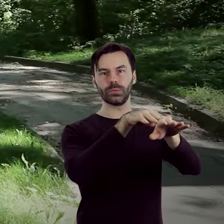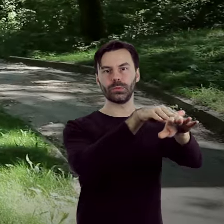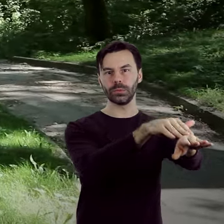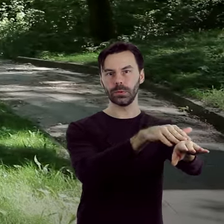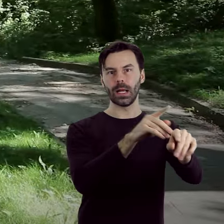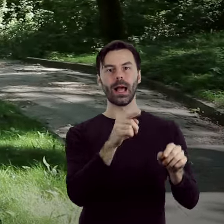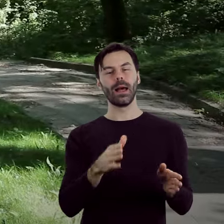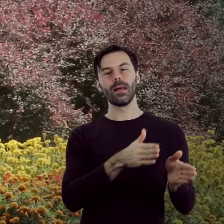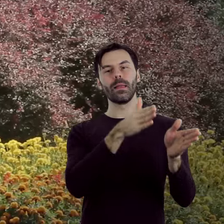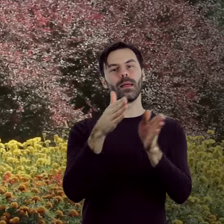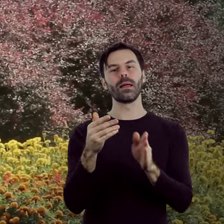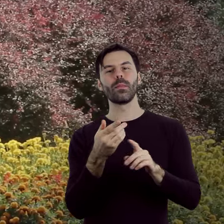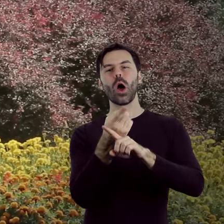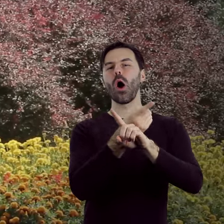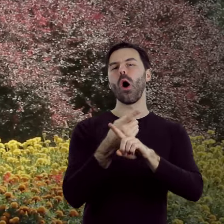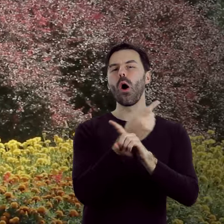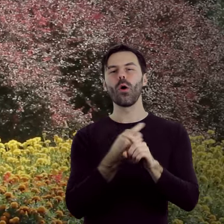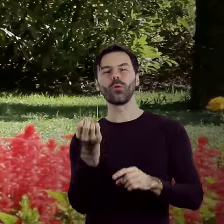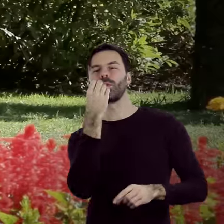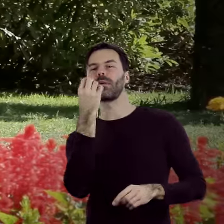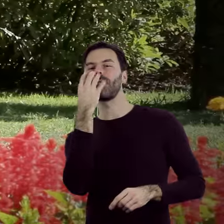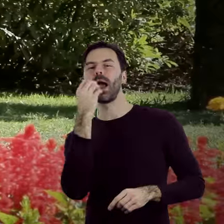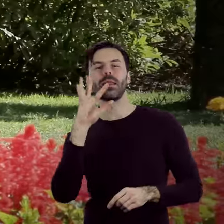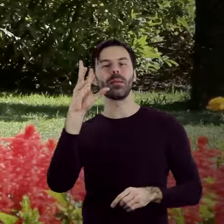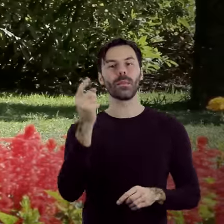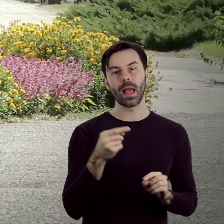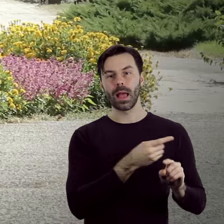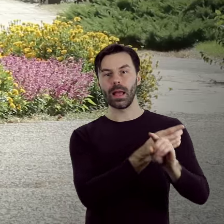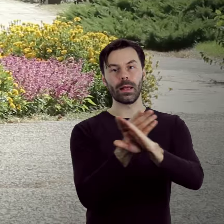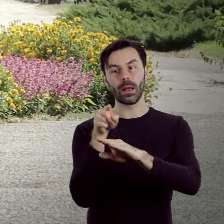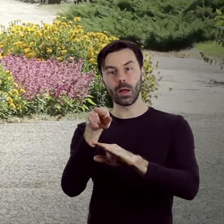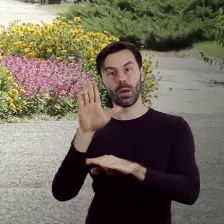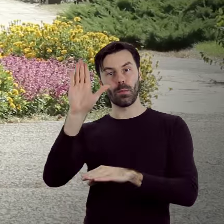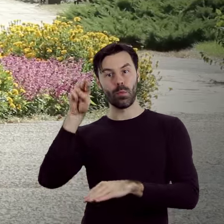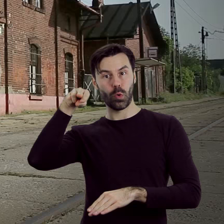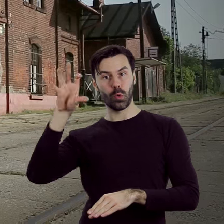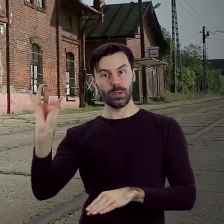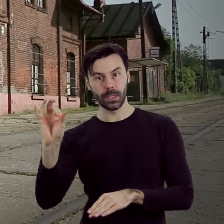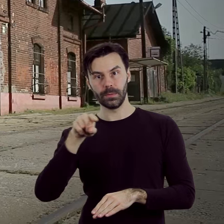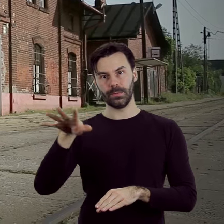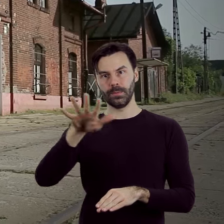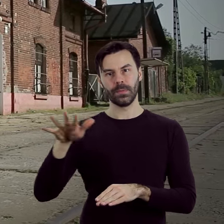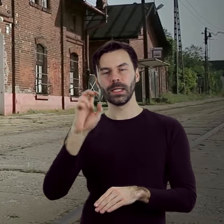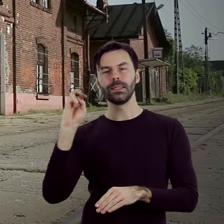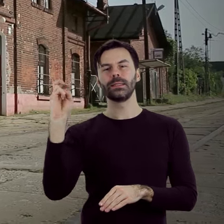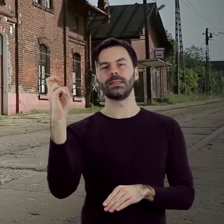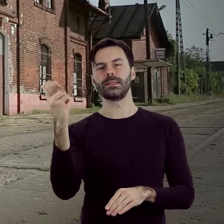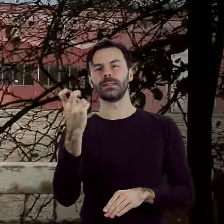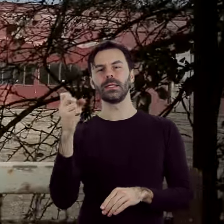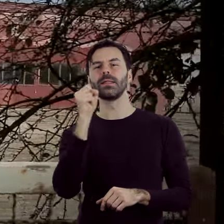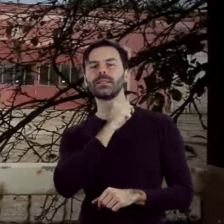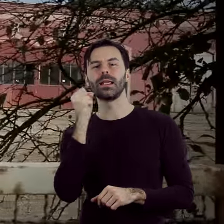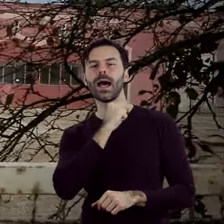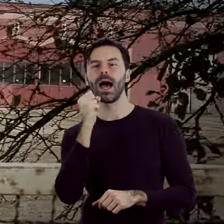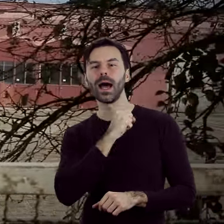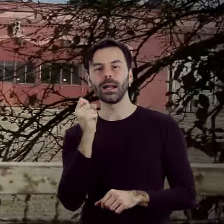Następnie przepływa obok pięknego łódzkiego ogrodu botanicznego i kieruje się na brus, gdzie mija zabytkową zajezdnię tramwajową